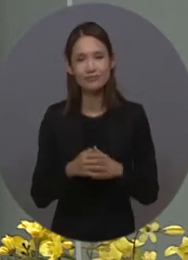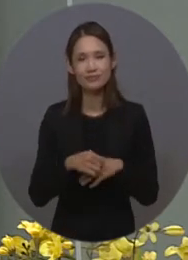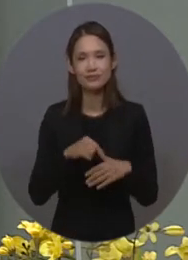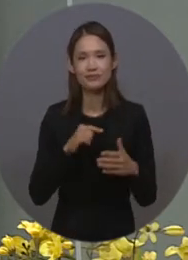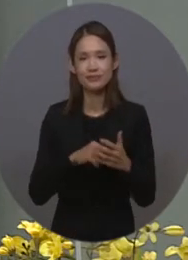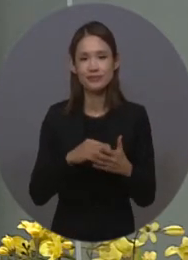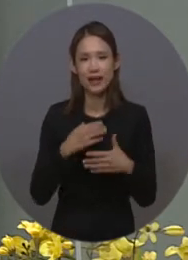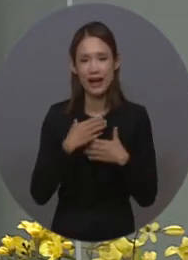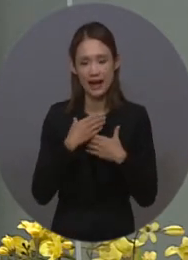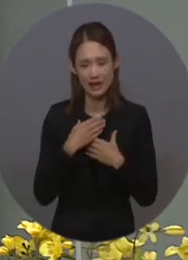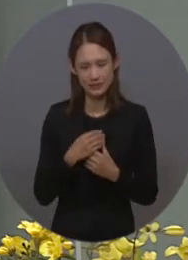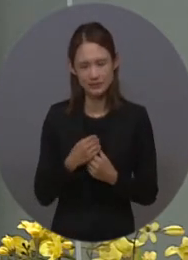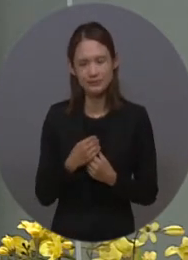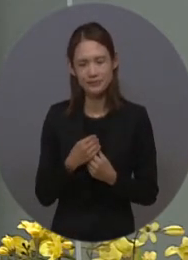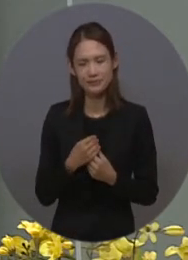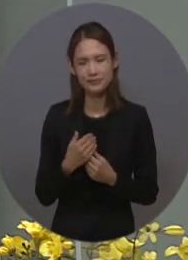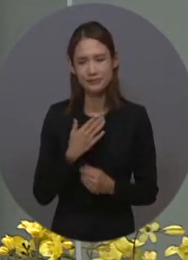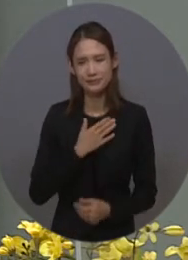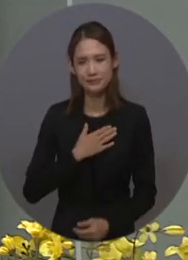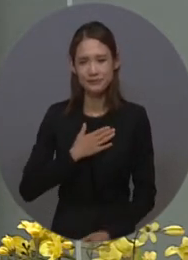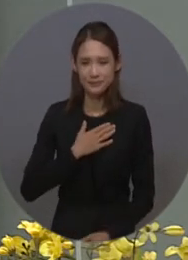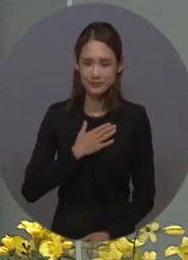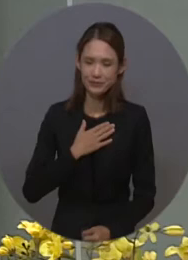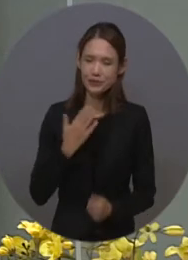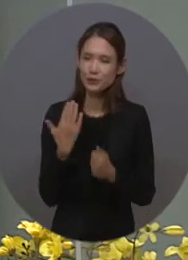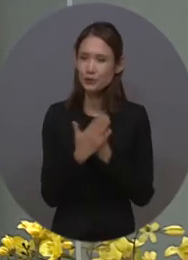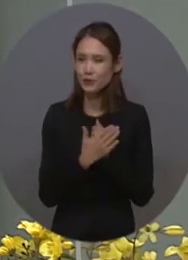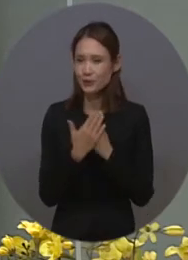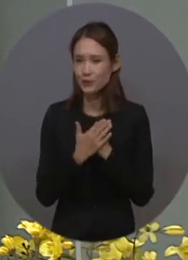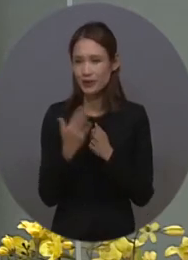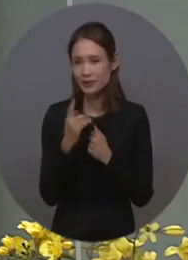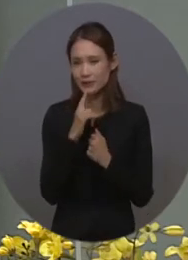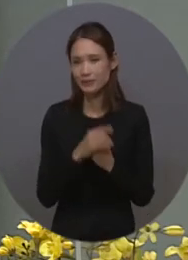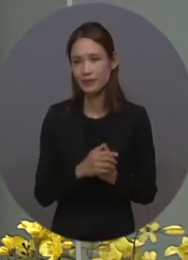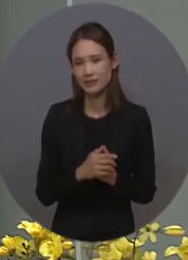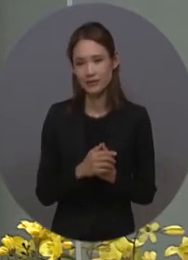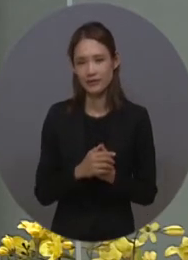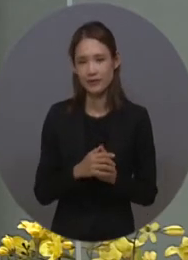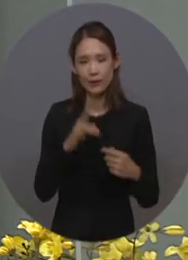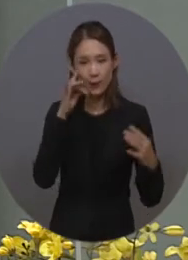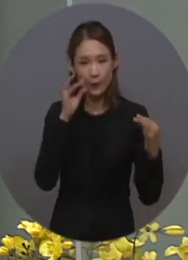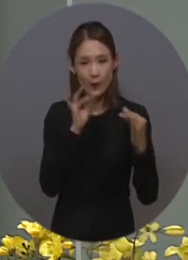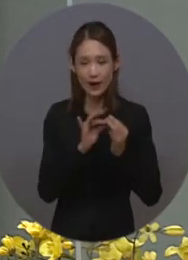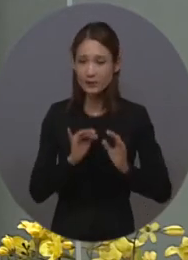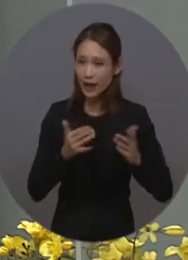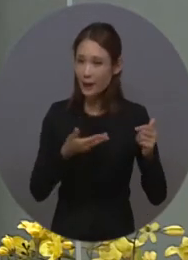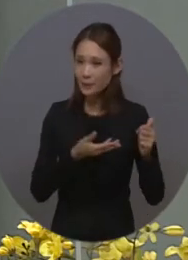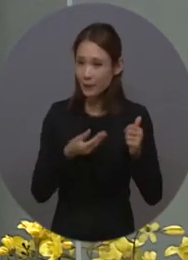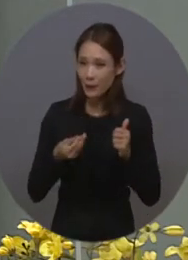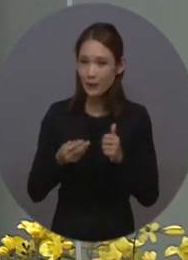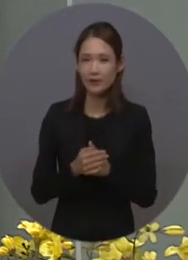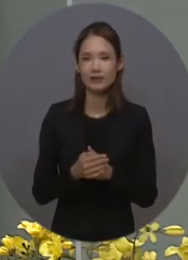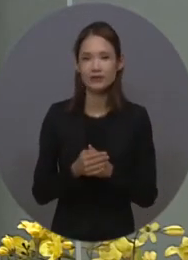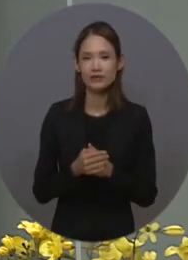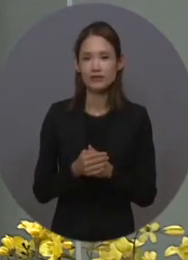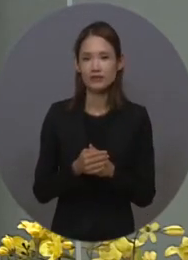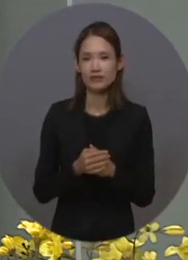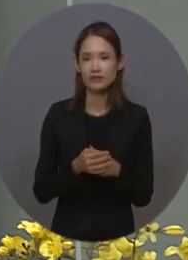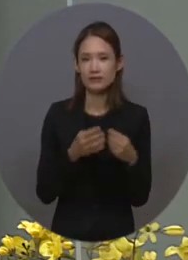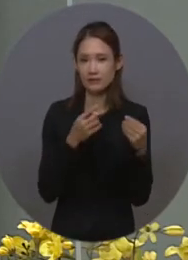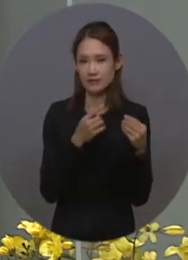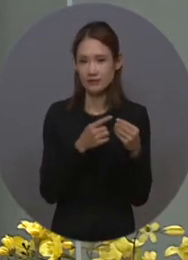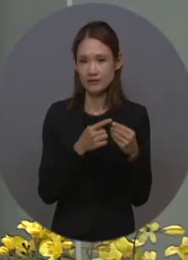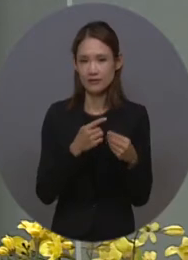마음의 안정도 오고요. 심신의 위로도 된다고 합니다. 오늘 공감 세상에 모실 분은요. 이분을